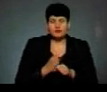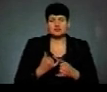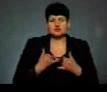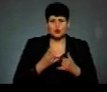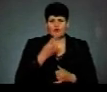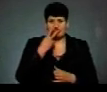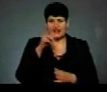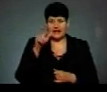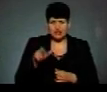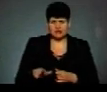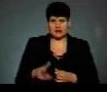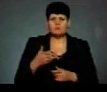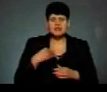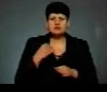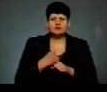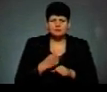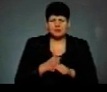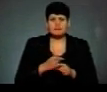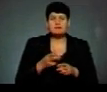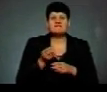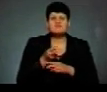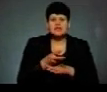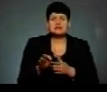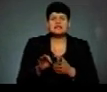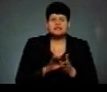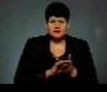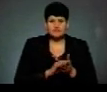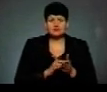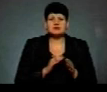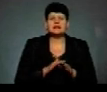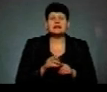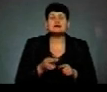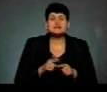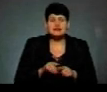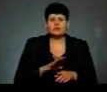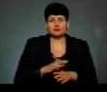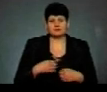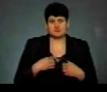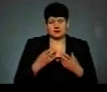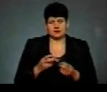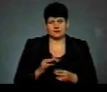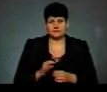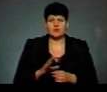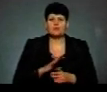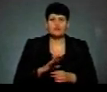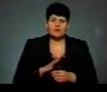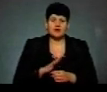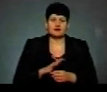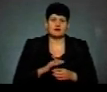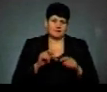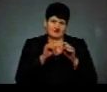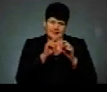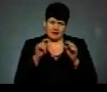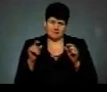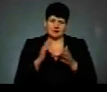слухали перед тим, ми почули це, що ми так і зробили. Якби ми її відрахували на зовсім, це було жахливо. Взагалі, до речі, часто навіть в термінології йде